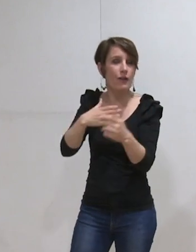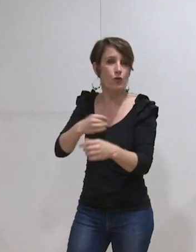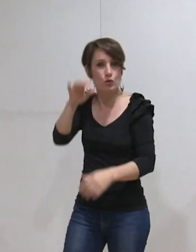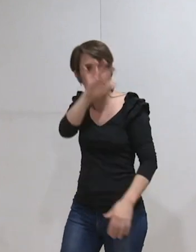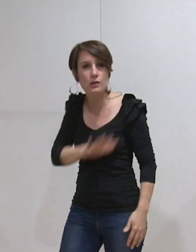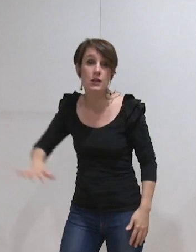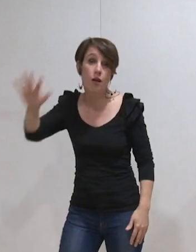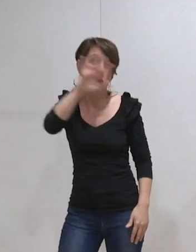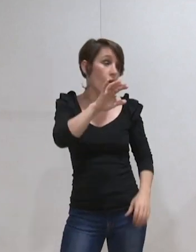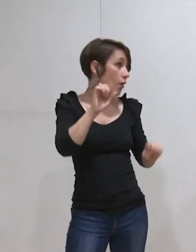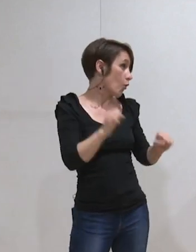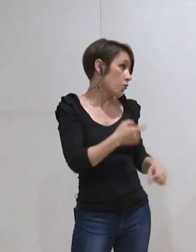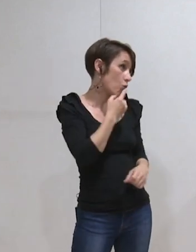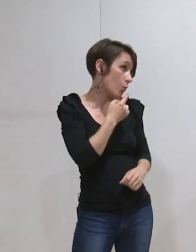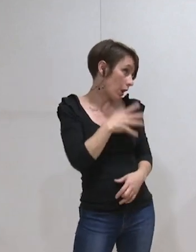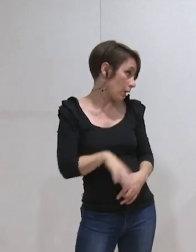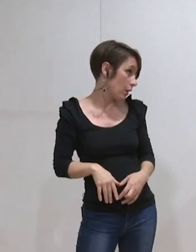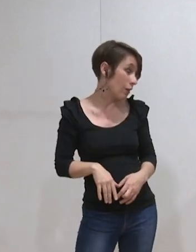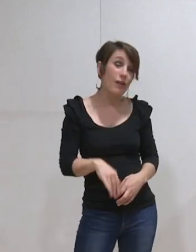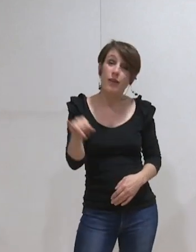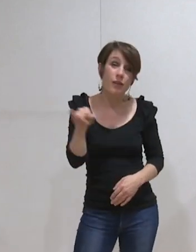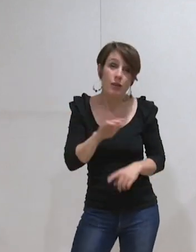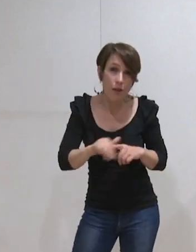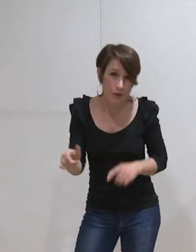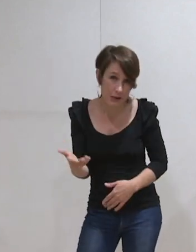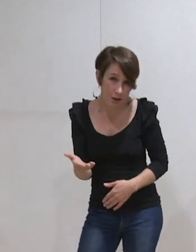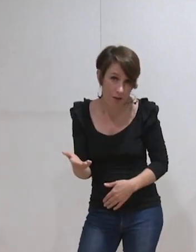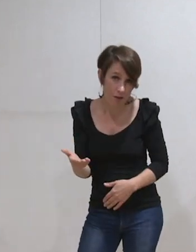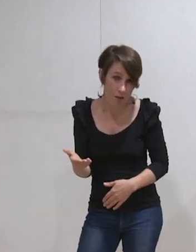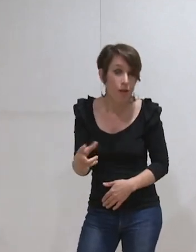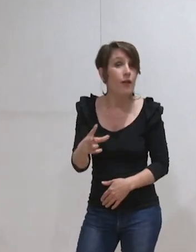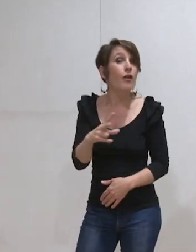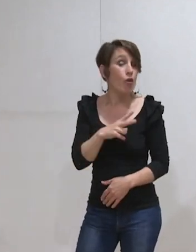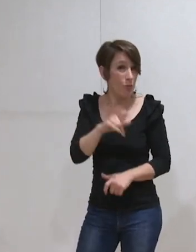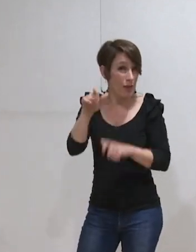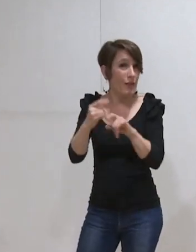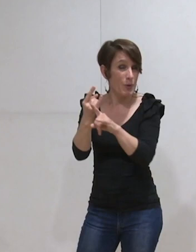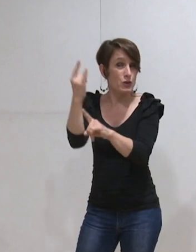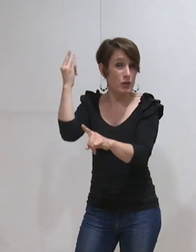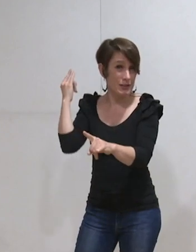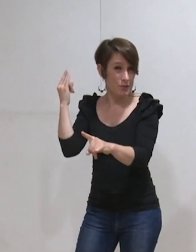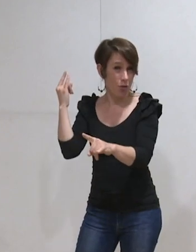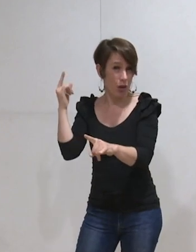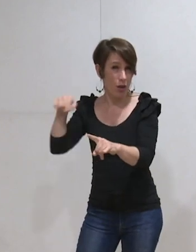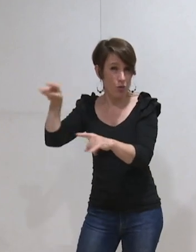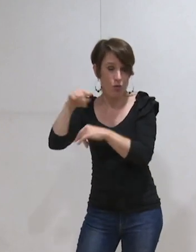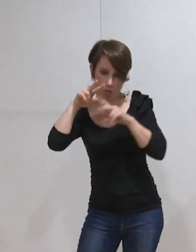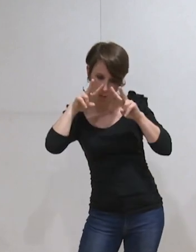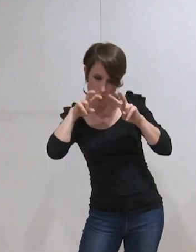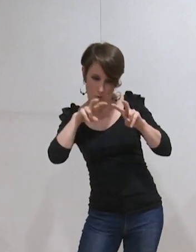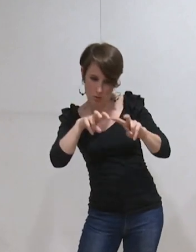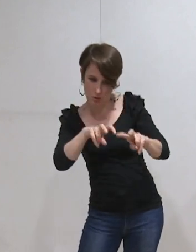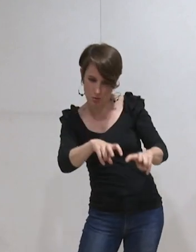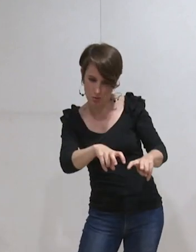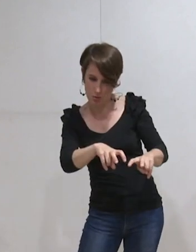en parler qui a fait cela comment il y a des historiens qui se sont penchés sur le bicentenaire à l'époque époque il y a des archives qui